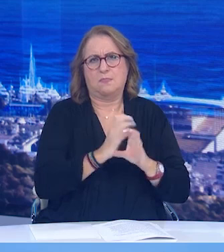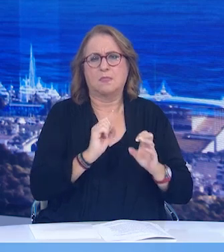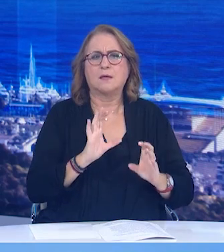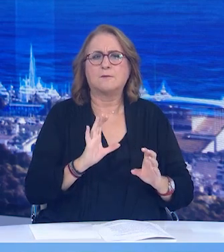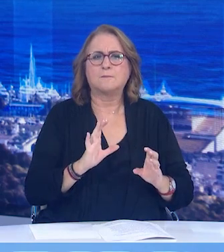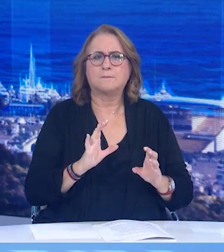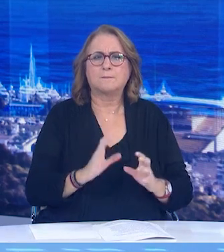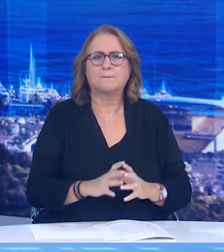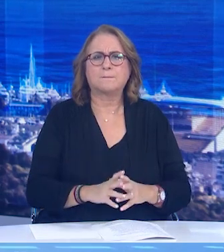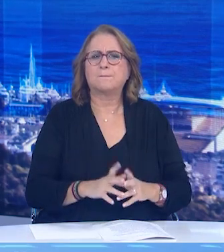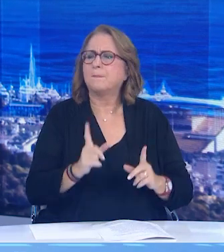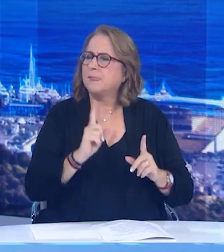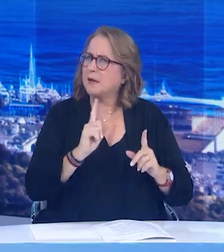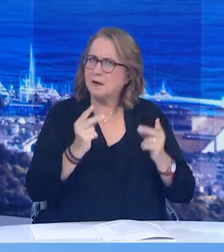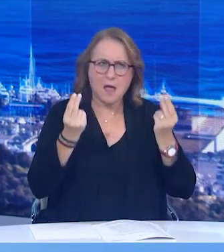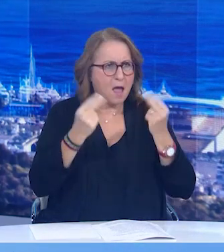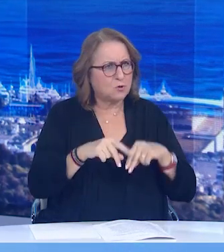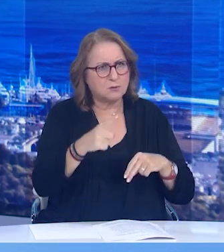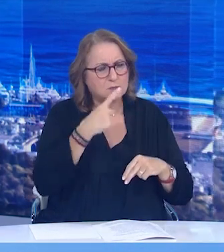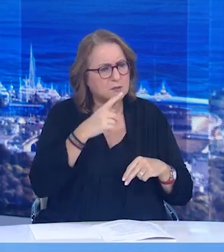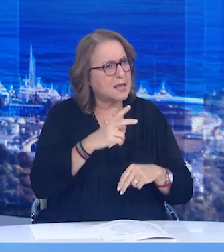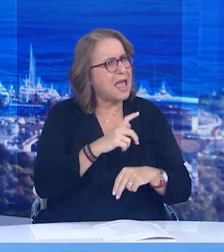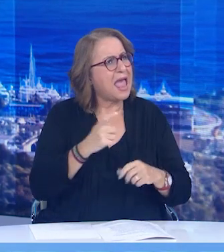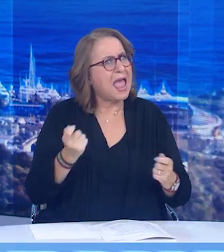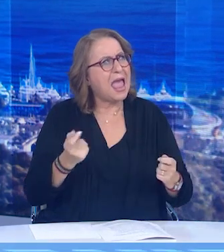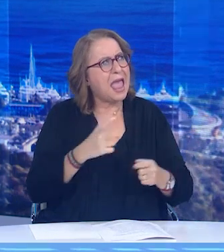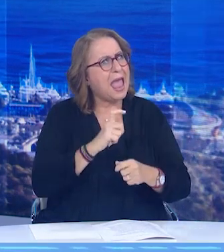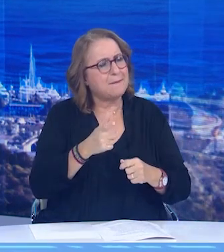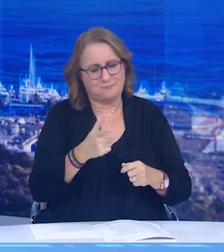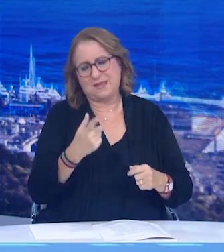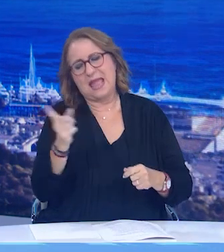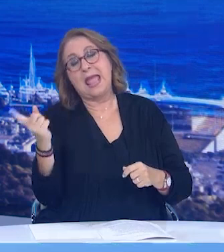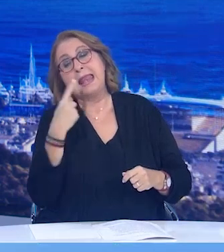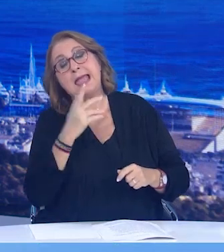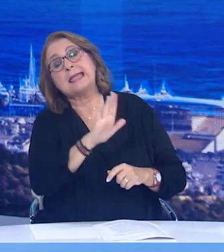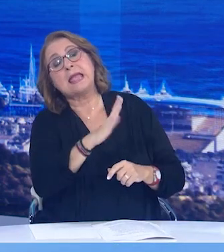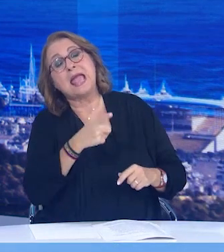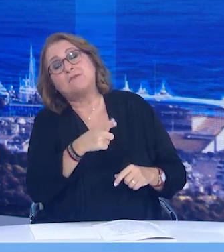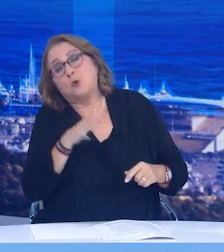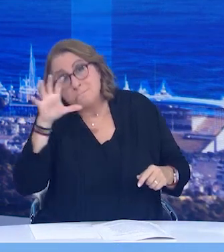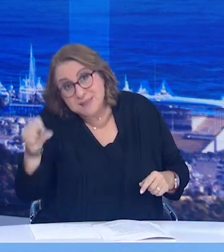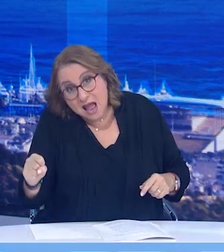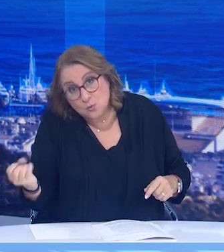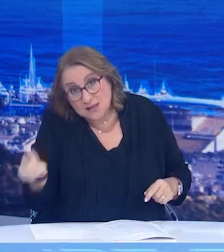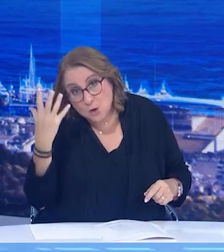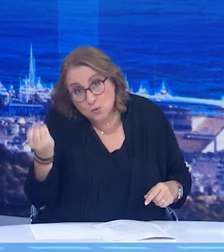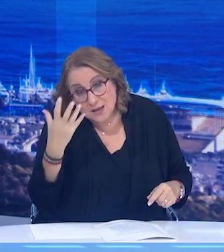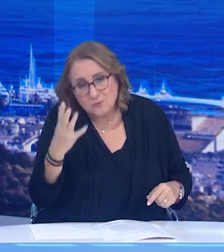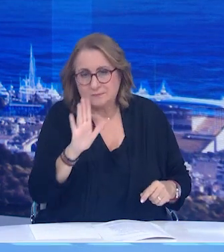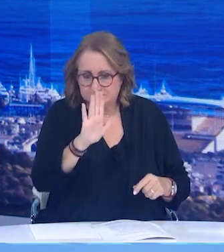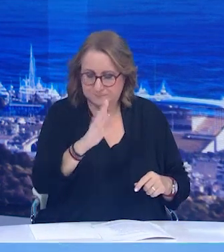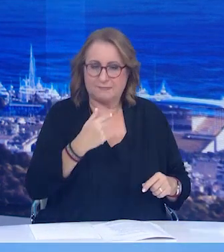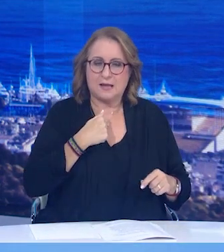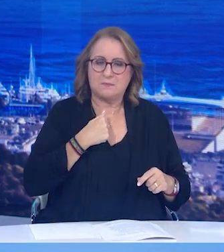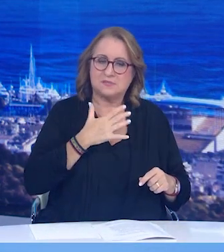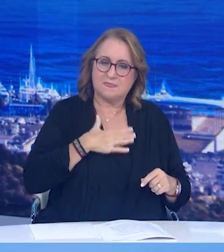ορίστε. Αποτελεσματικά. Κοιτάξτε, δεν είναι τόσο. Απλά να εξηγήσω. Η αποτελεσματικότητα που είχαμε βάλει σαν όριο για να γίνουν αποδεκτά τα εμβόλια ήταν γύρω στο